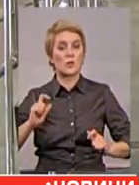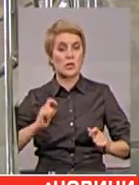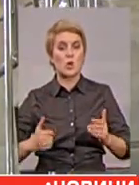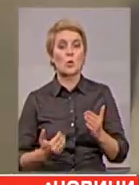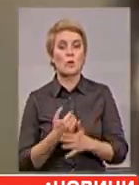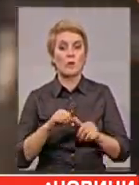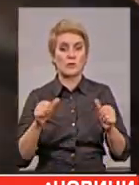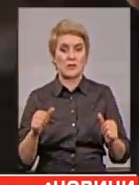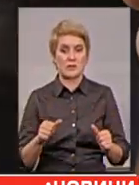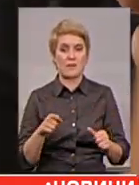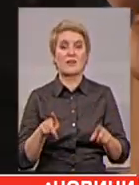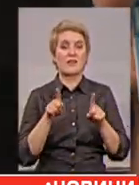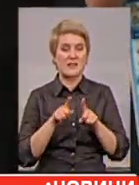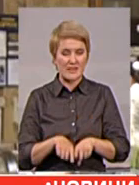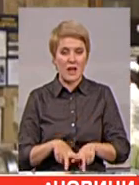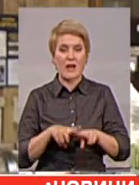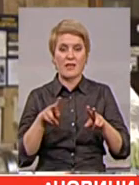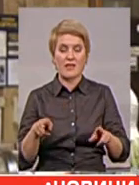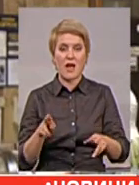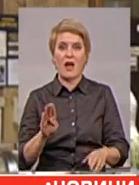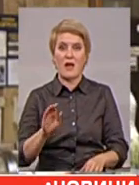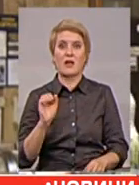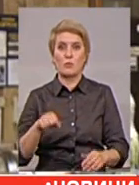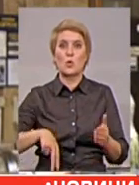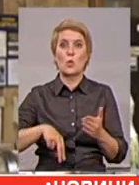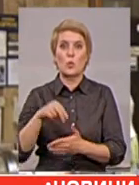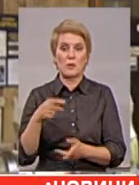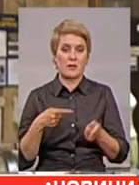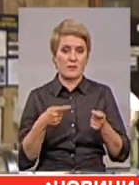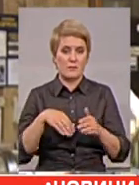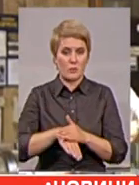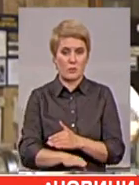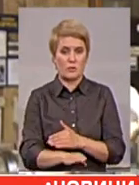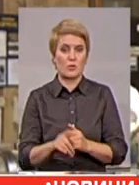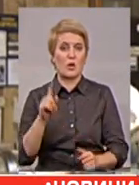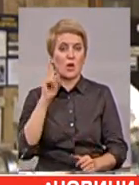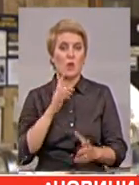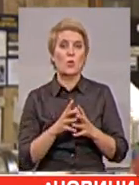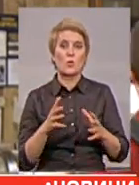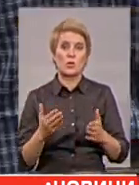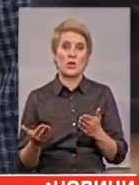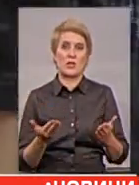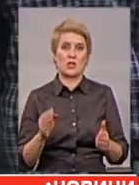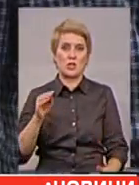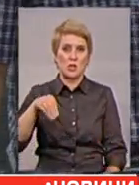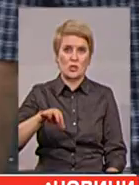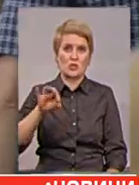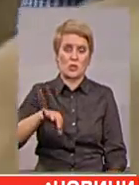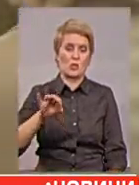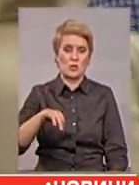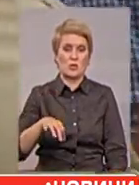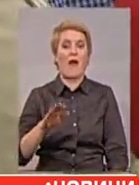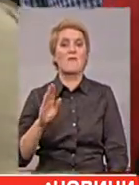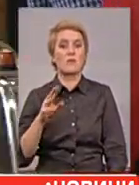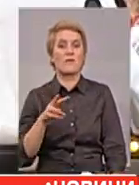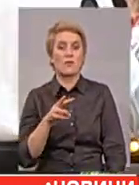нового зразка. Він тепер також діє як картка, на яку можна купити поїздки. Зручніше, ніж жетончики кидати. А у Володимира